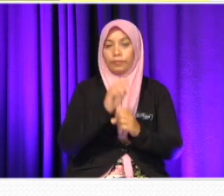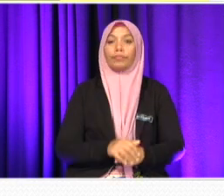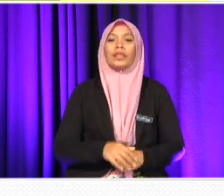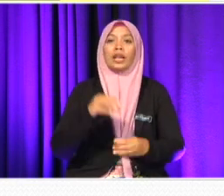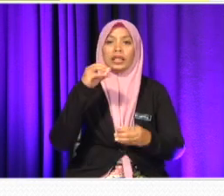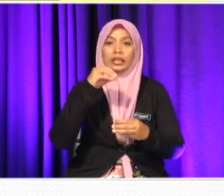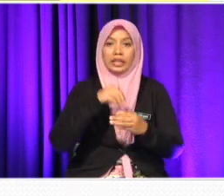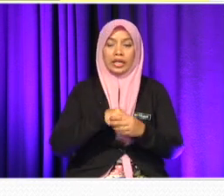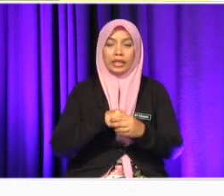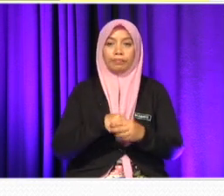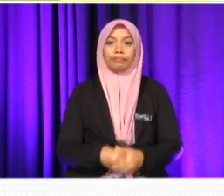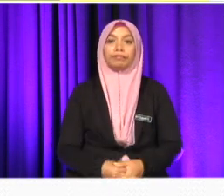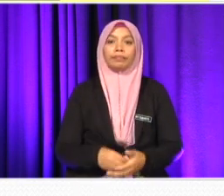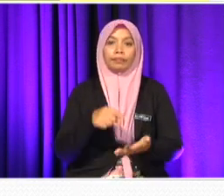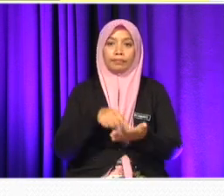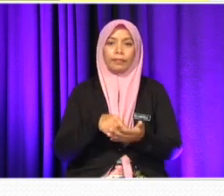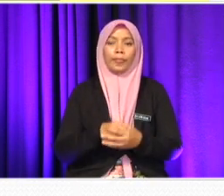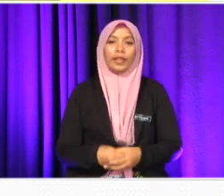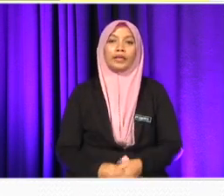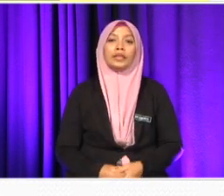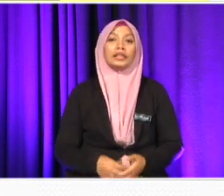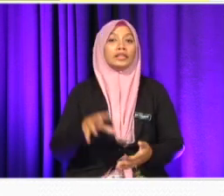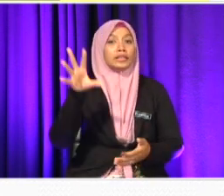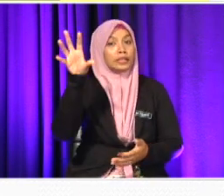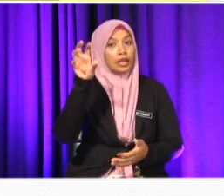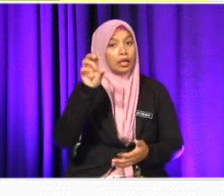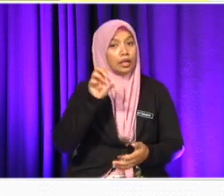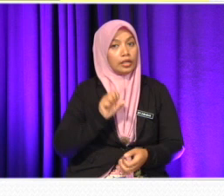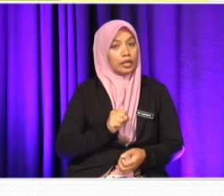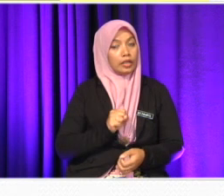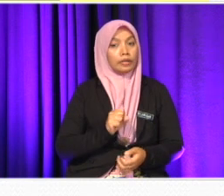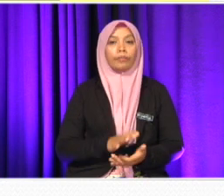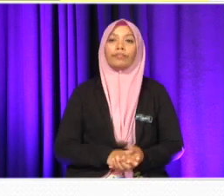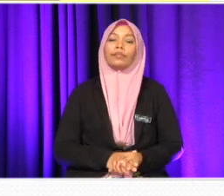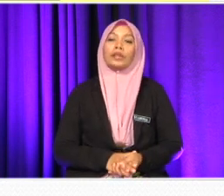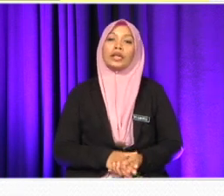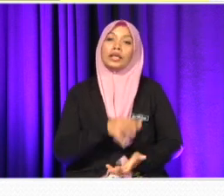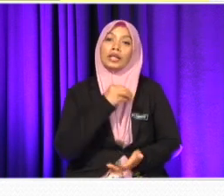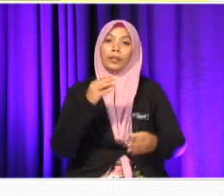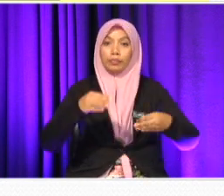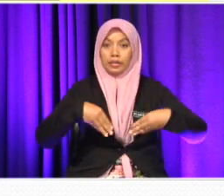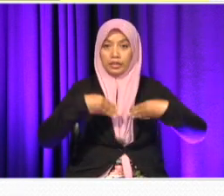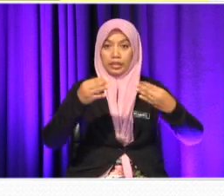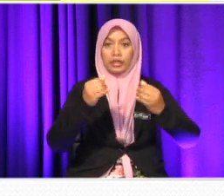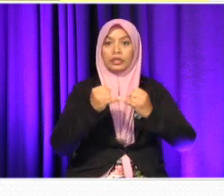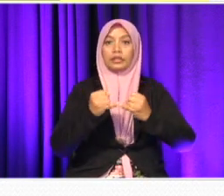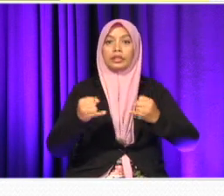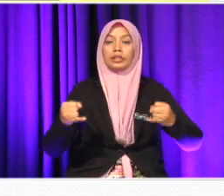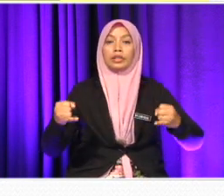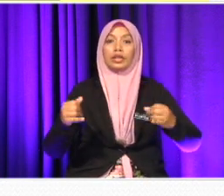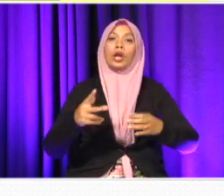oke yang kedua sebenarnya kan kategori tenaga kerja oke yang ketiga berikan jenis-jenis pengeluaran